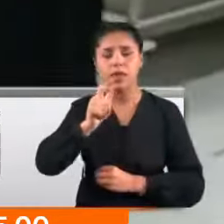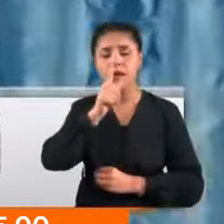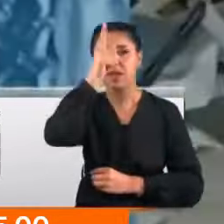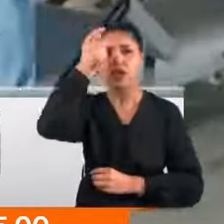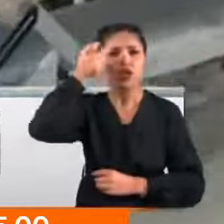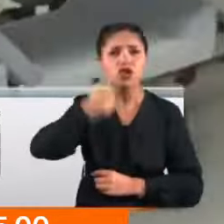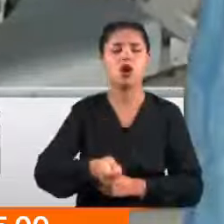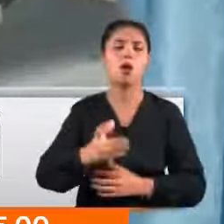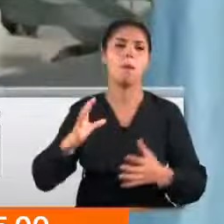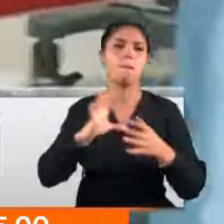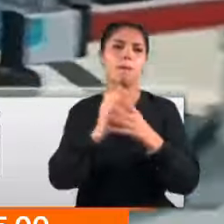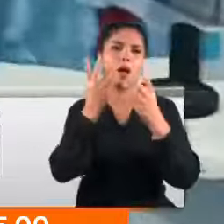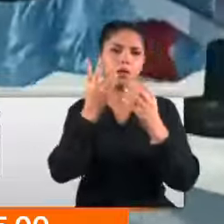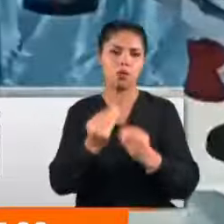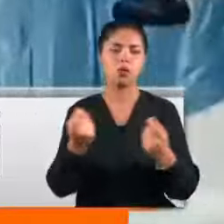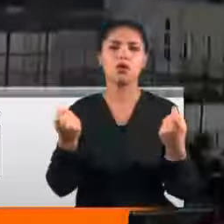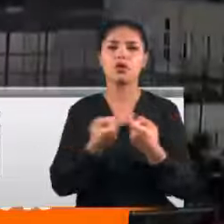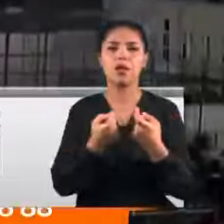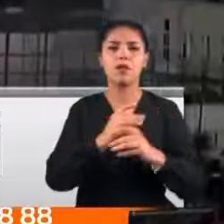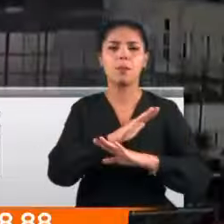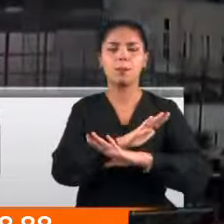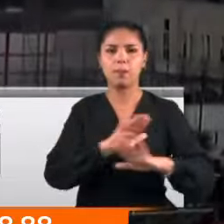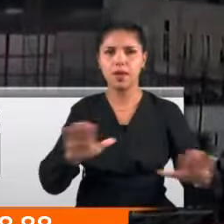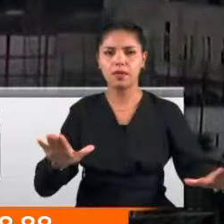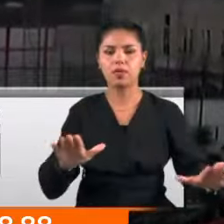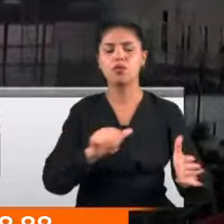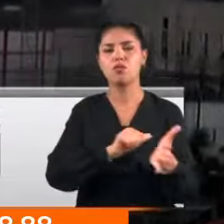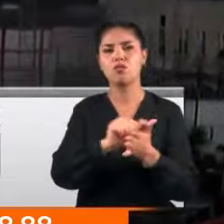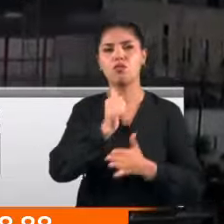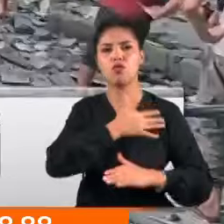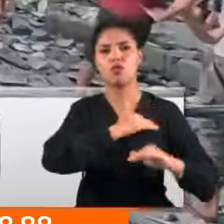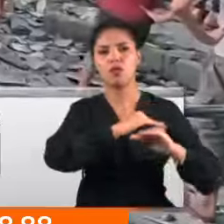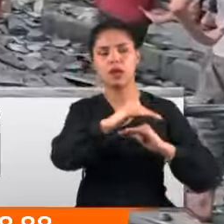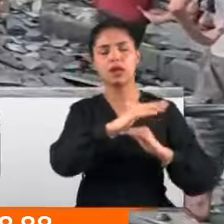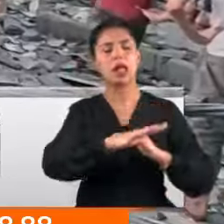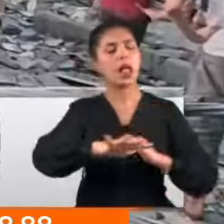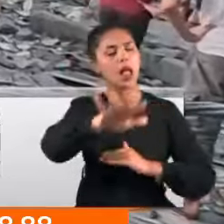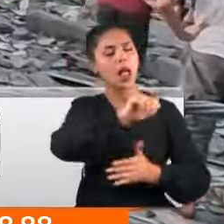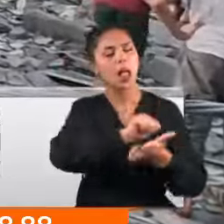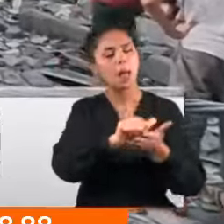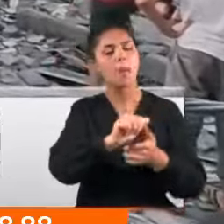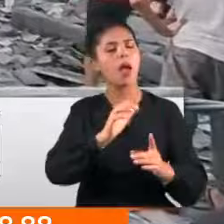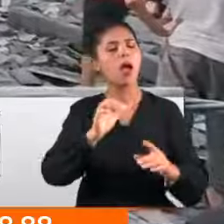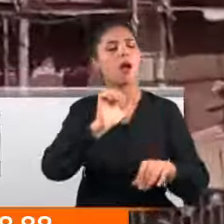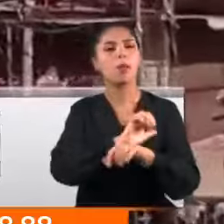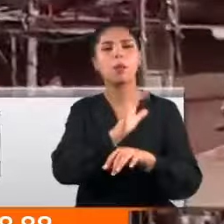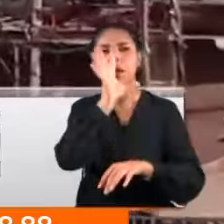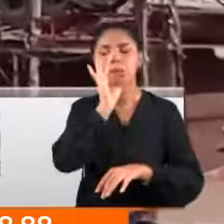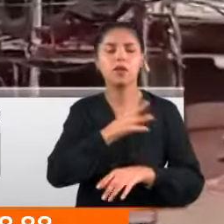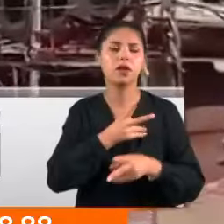şarta bağlı olduğu ve savaşın sona ereceği, tüm Filistinli tutsakların serbest kalacağını savunuyor Tel Aviv.